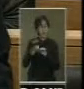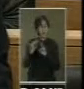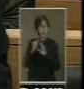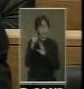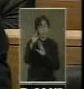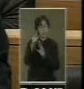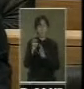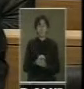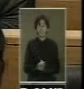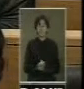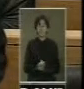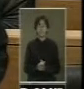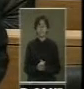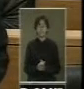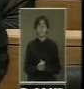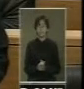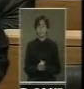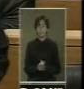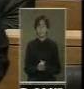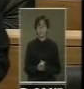ได้ครับครับเชิญครับเชิญ